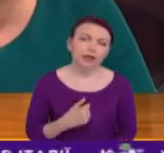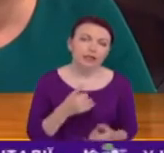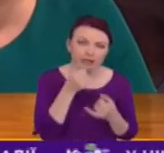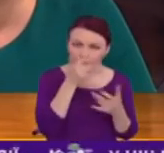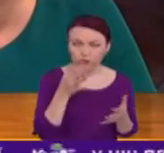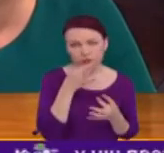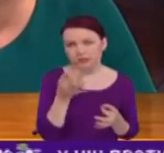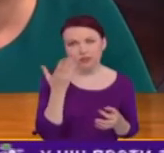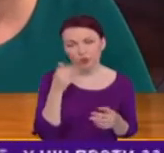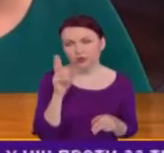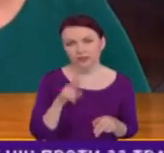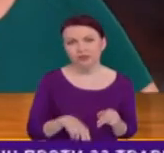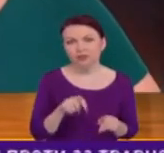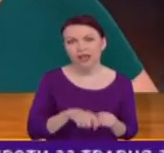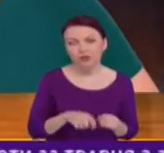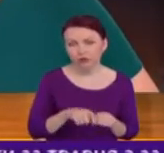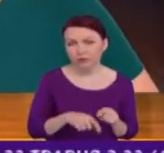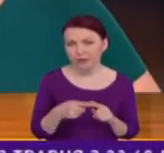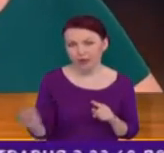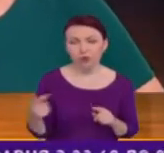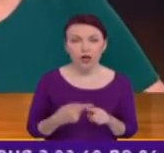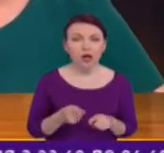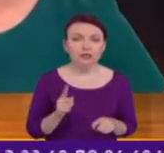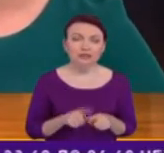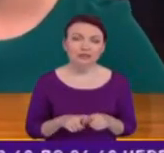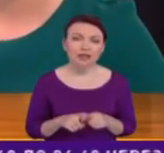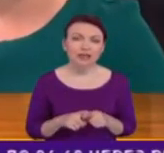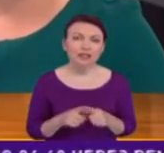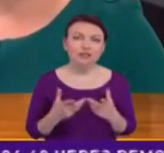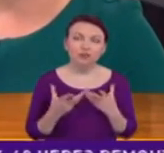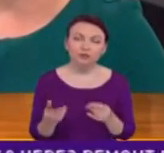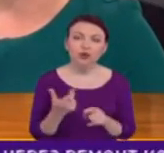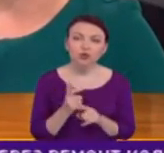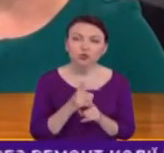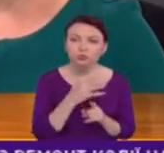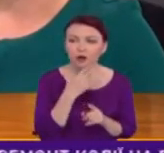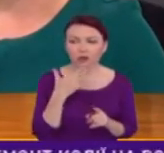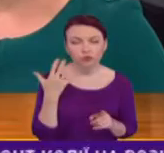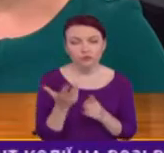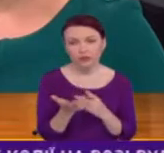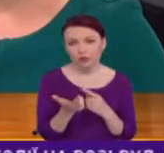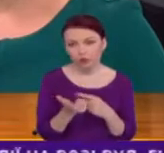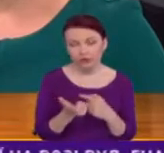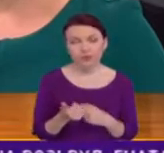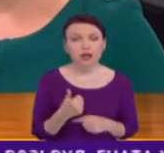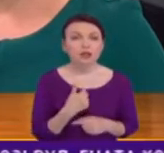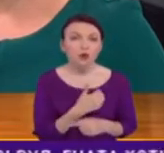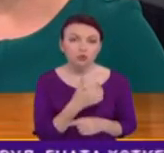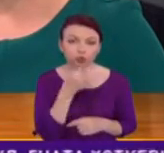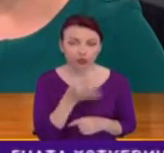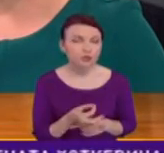коли завершиться тестовий період, тому що на це впливає дуже багато складових. Але я хочу сказати,